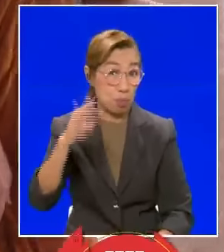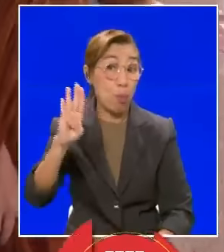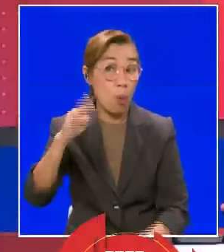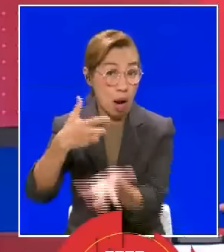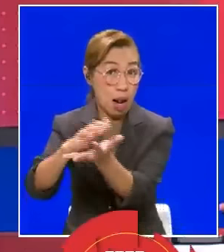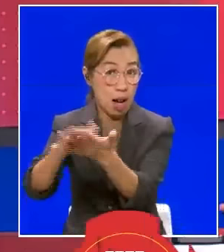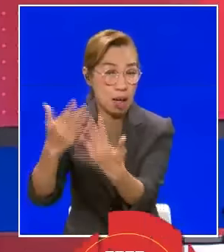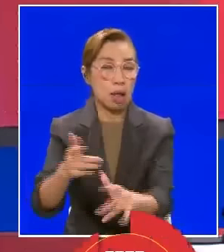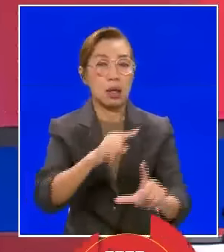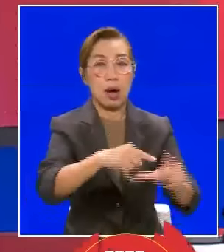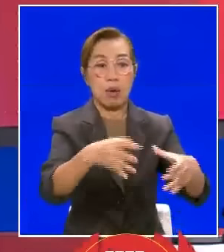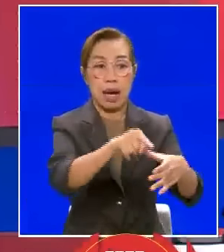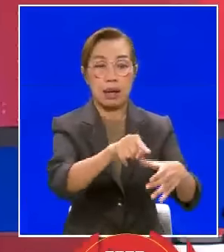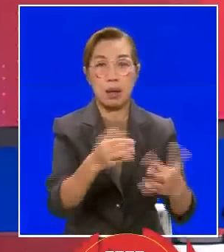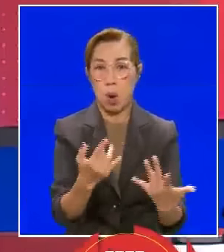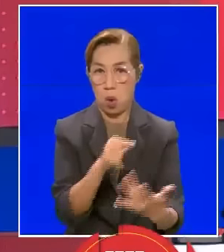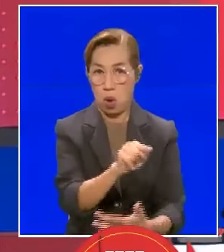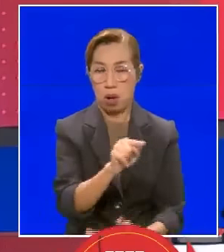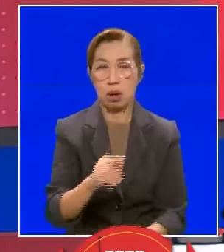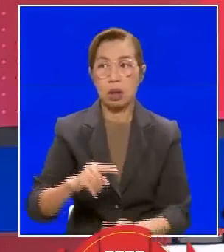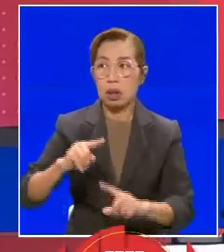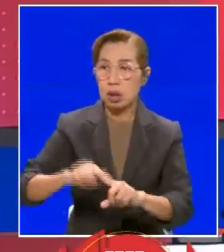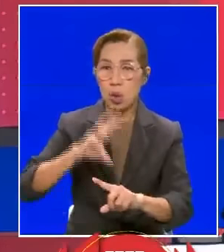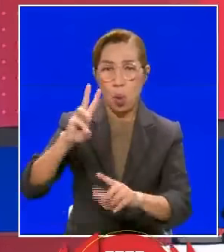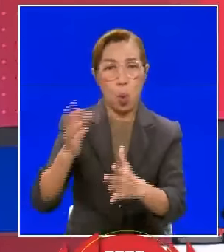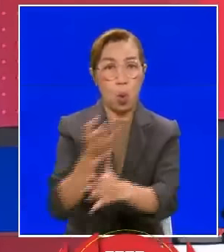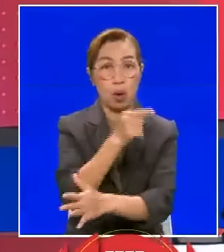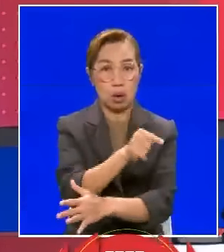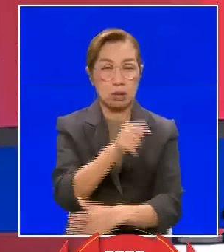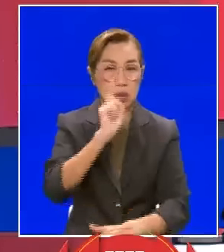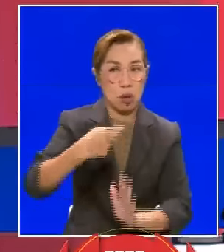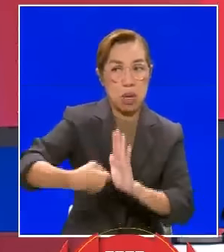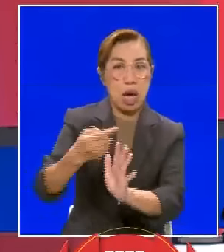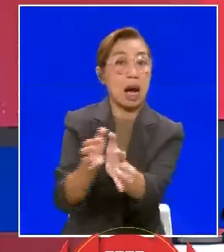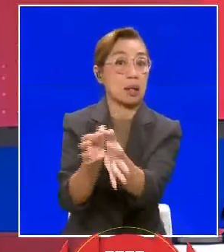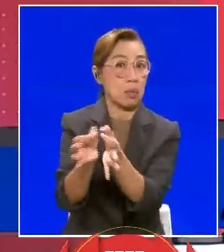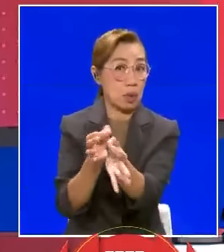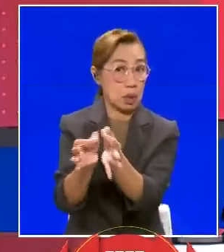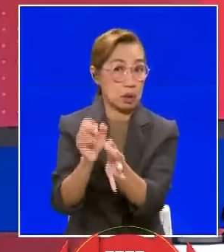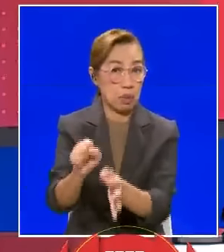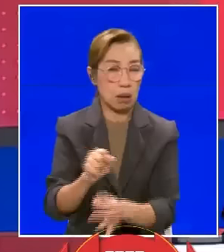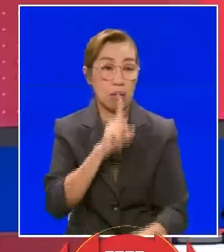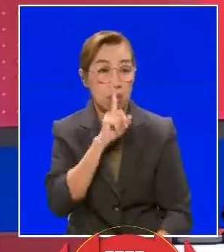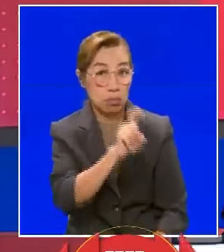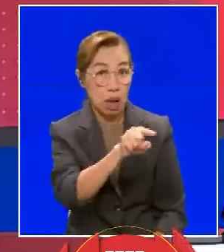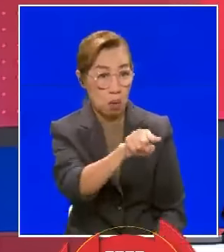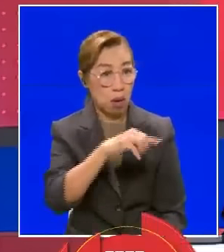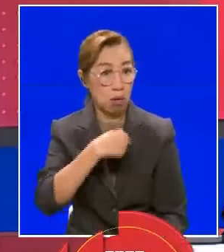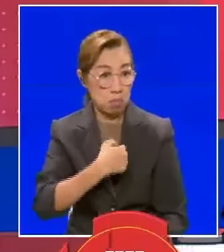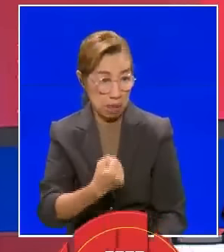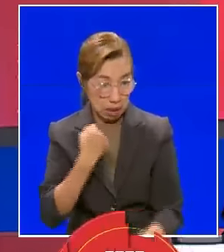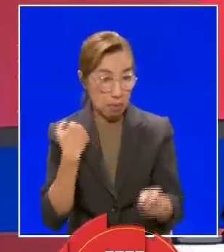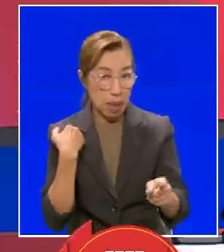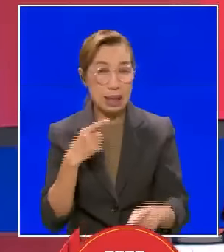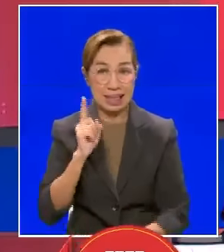างที่บอกไปว่าเดี๋ยวจะมีเรื่องการชี้แจงและต้นเดือนมิถุนายนเนี่ยเป็นอย่างช้าก็ต้องถามว่ามั่นใจมากน้อยแค่ไหนในฝั่งก้าวไกลเองตอ